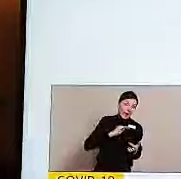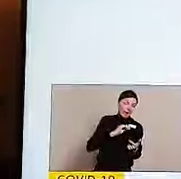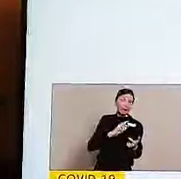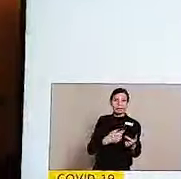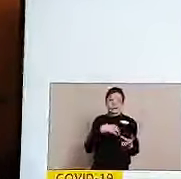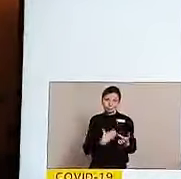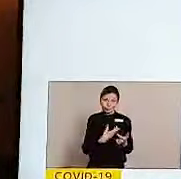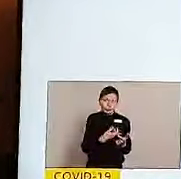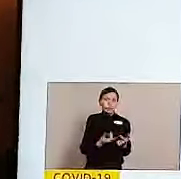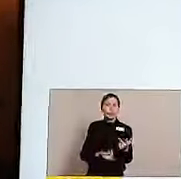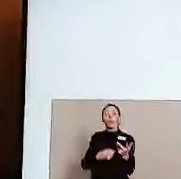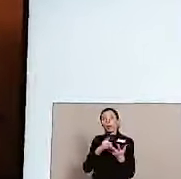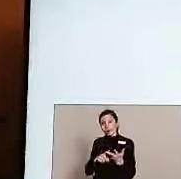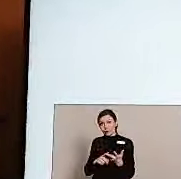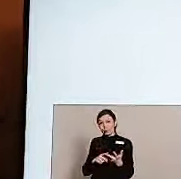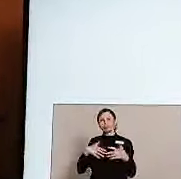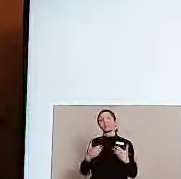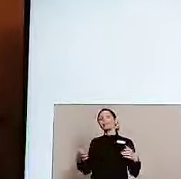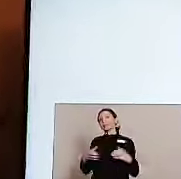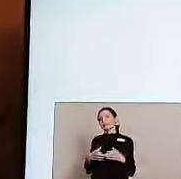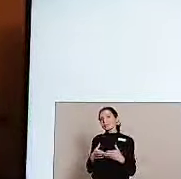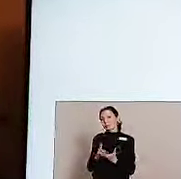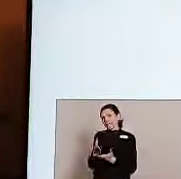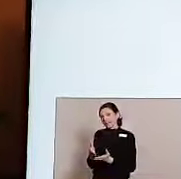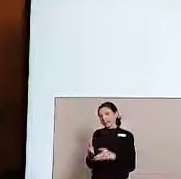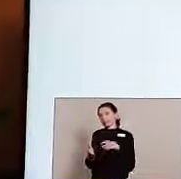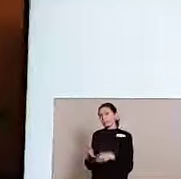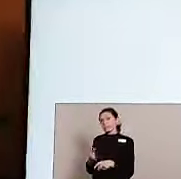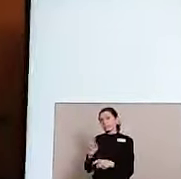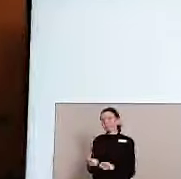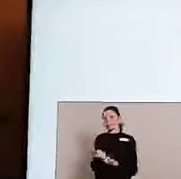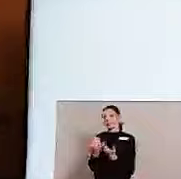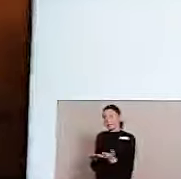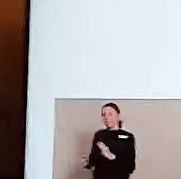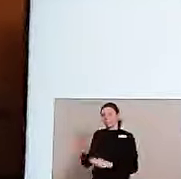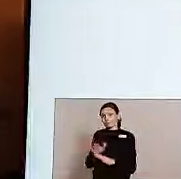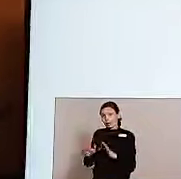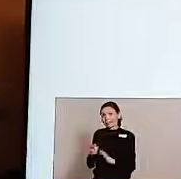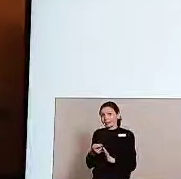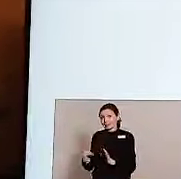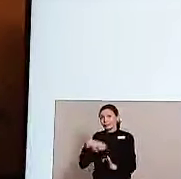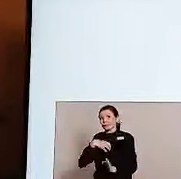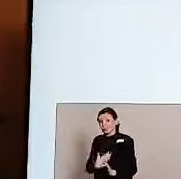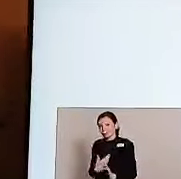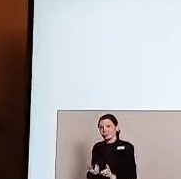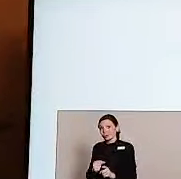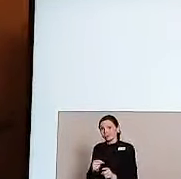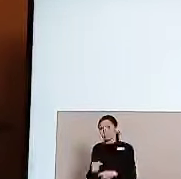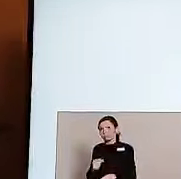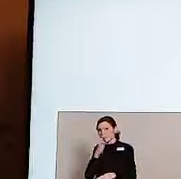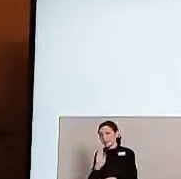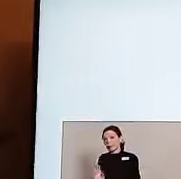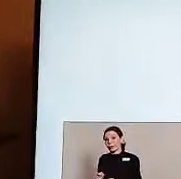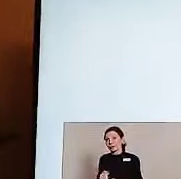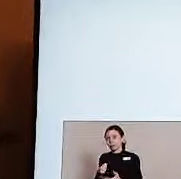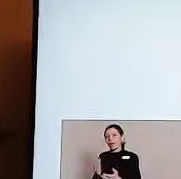إلى 139 ويوم أمس وصل 160. يعني يزداد الوفيات من المصابين